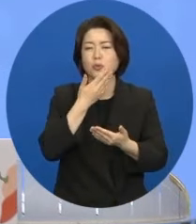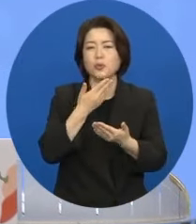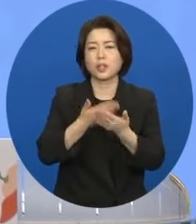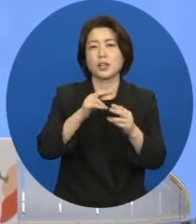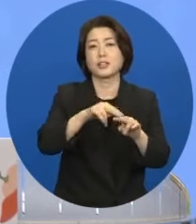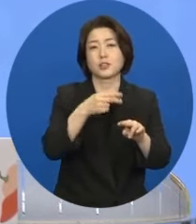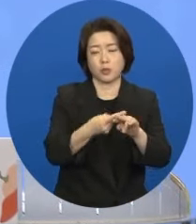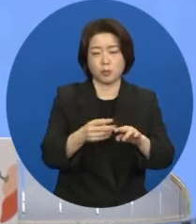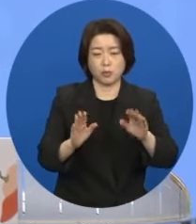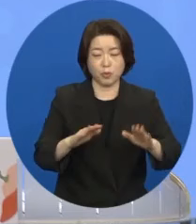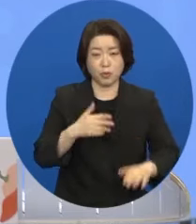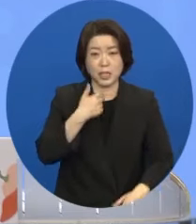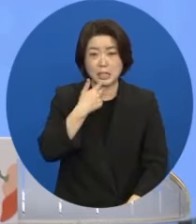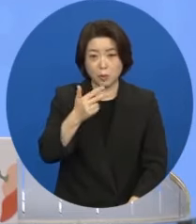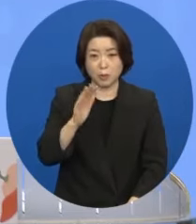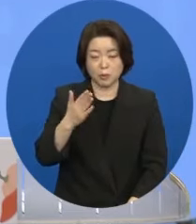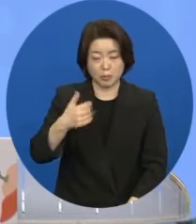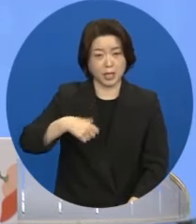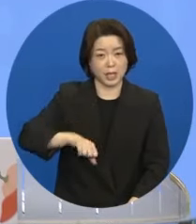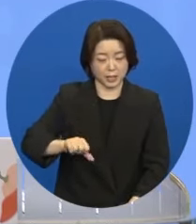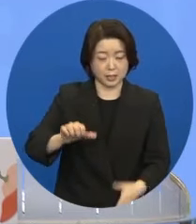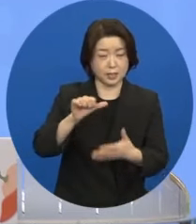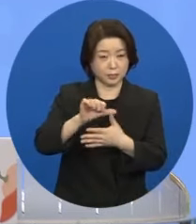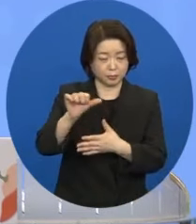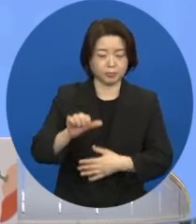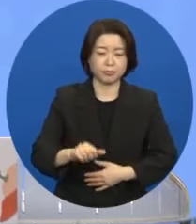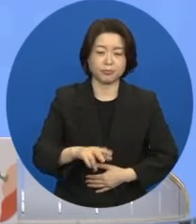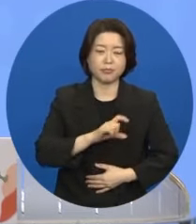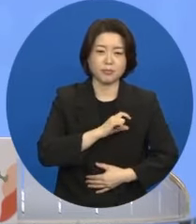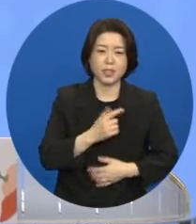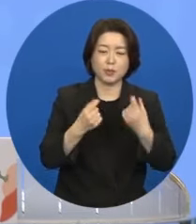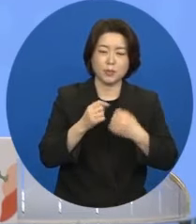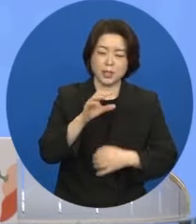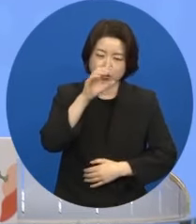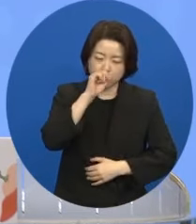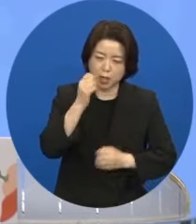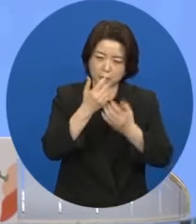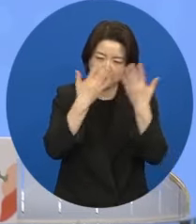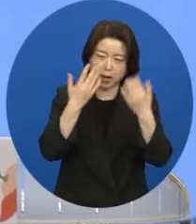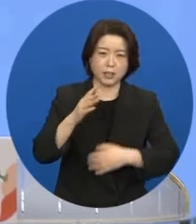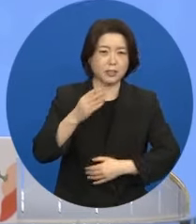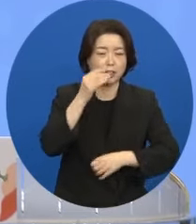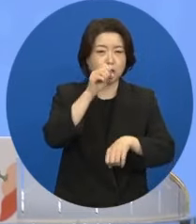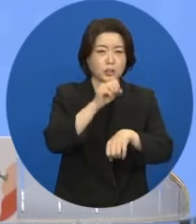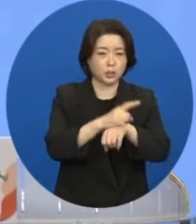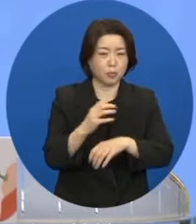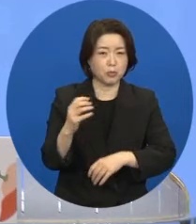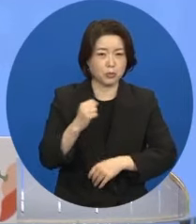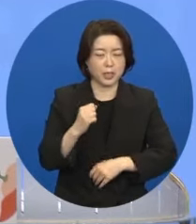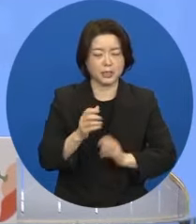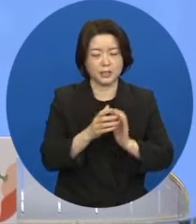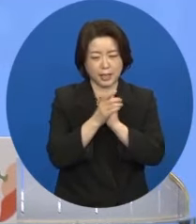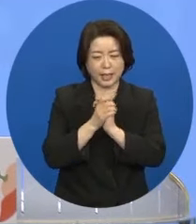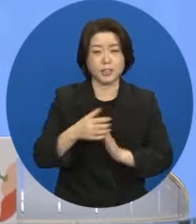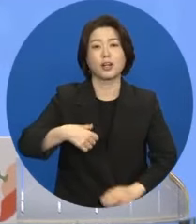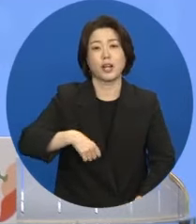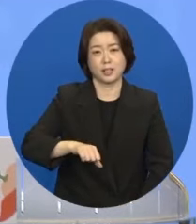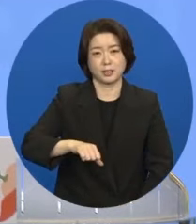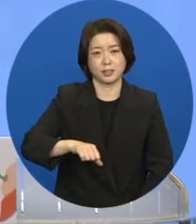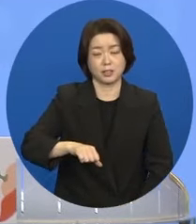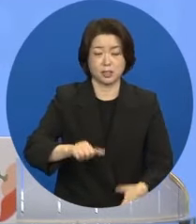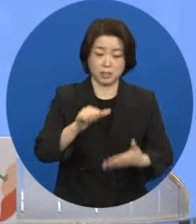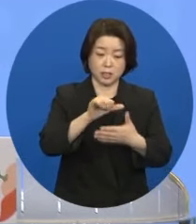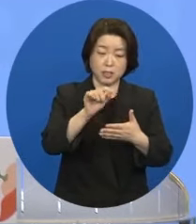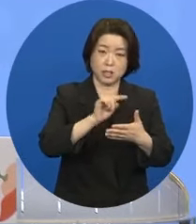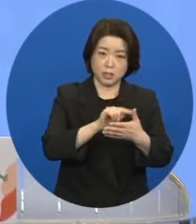올해 일곱살이 된 선이는 그 이름처럼 선하고 밝은 성품을 가진 다정한 아들입니다 그런 선가